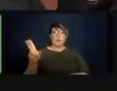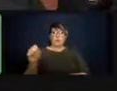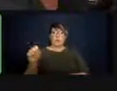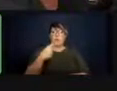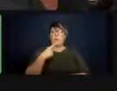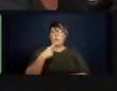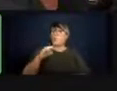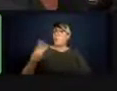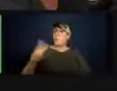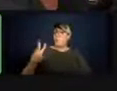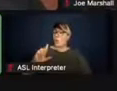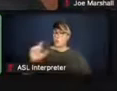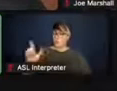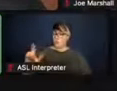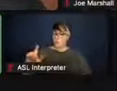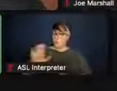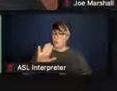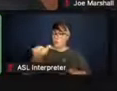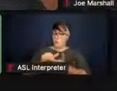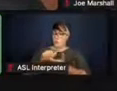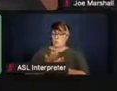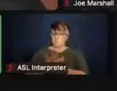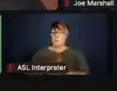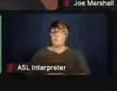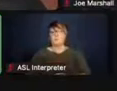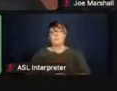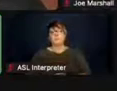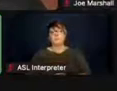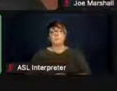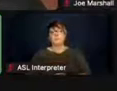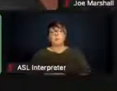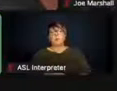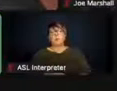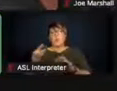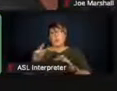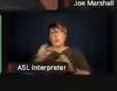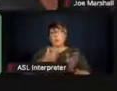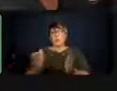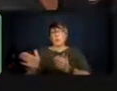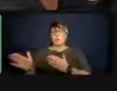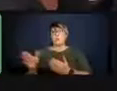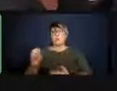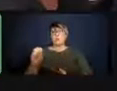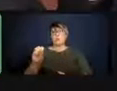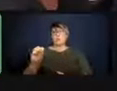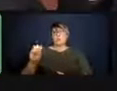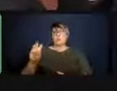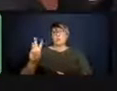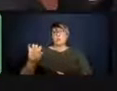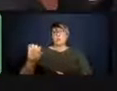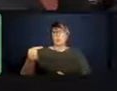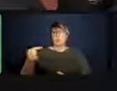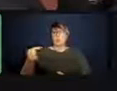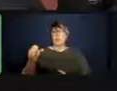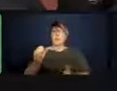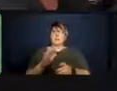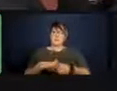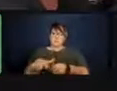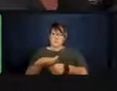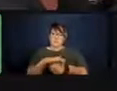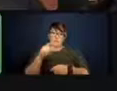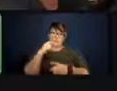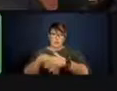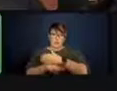وعندما طبعا يتعلق الموضوع بالمدارس المتوسطة من المهم أيضا أن ننظر